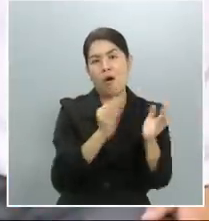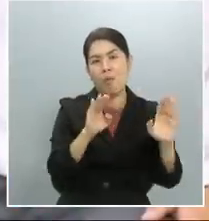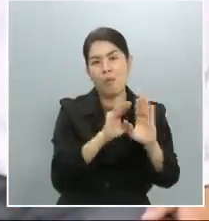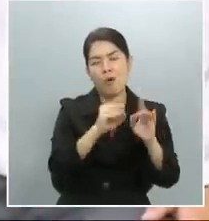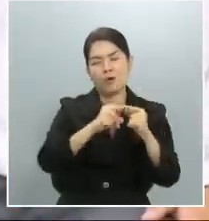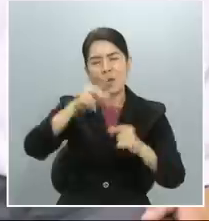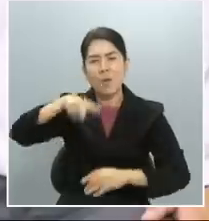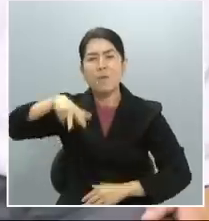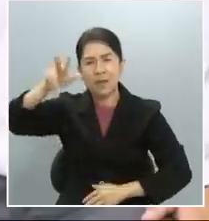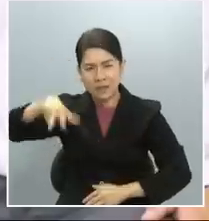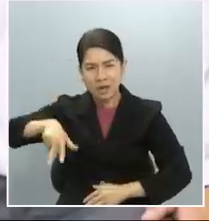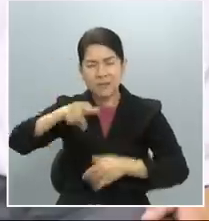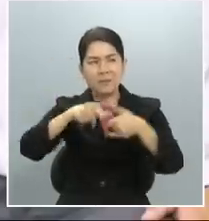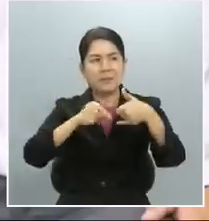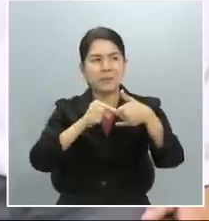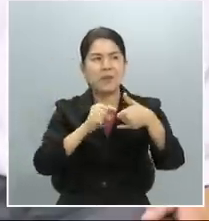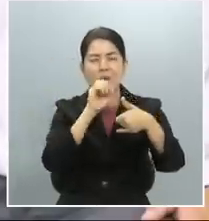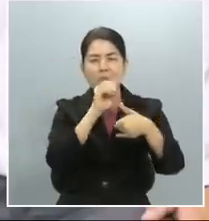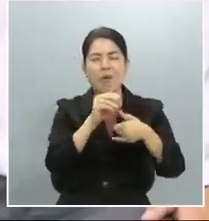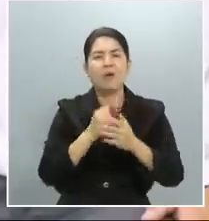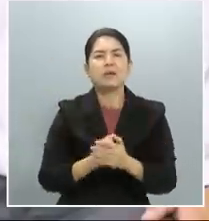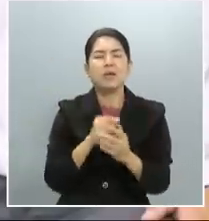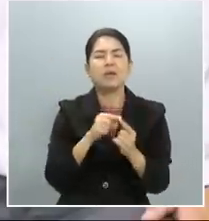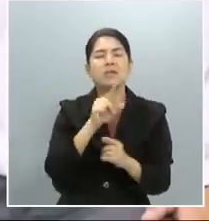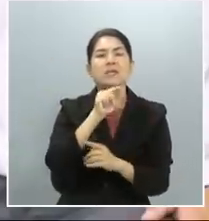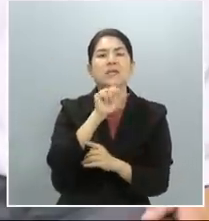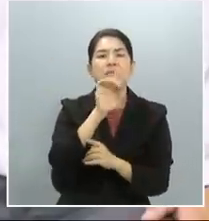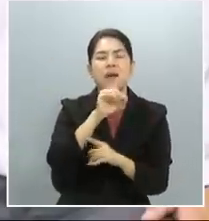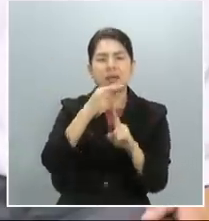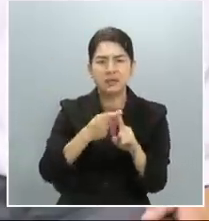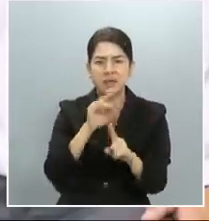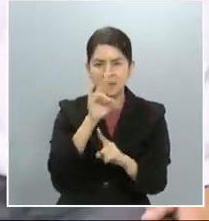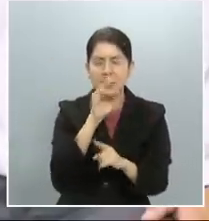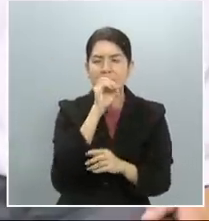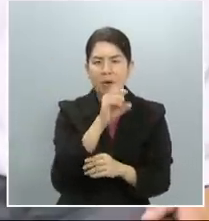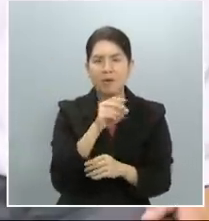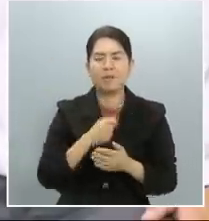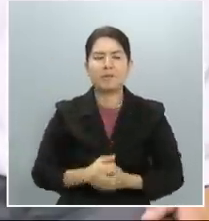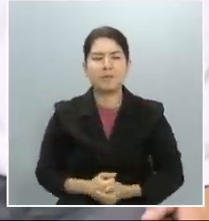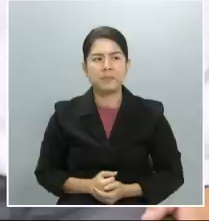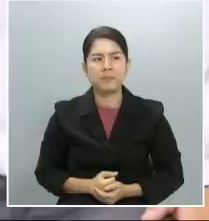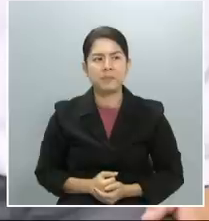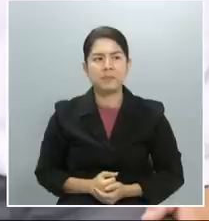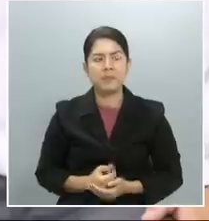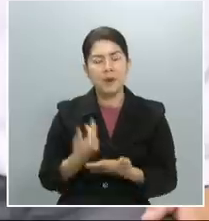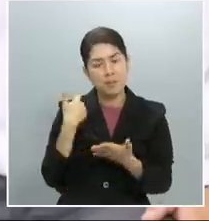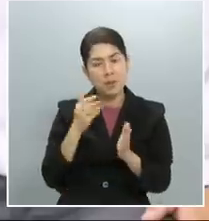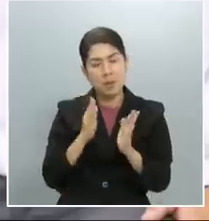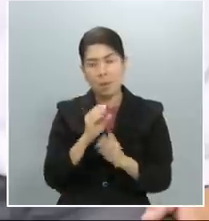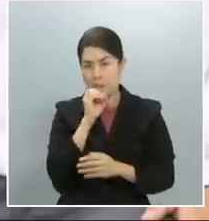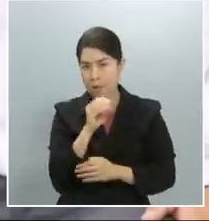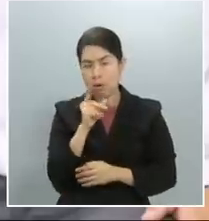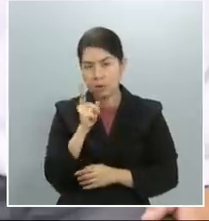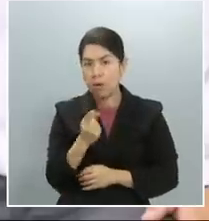เอาไว้ใน Facebookเมื่อ 28กรกฎาคมที่ผ่านมานี่เองคนรัฐวิสเนี่ยเขียนว่ามีคนพูดว่าต้อง